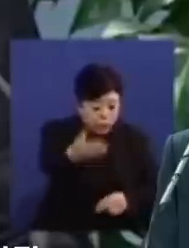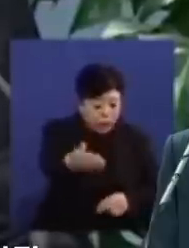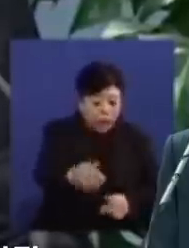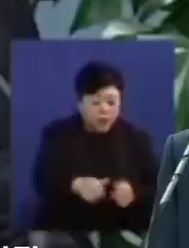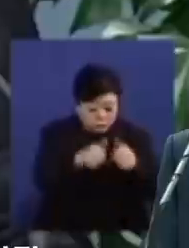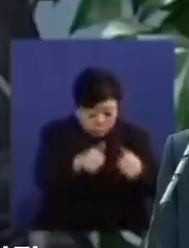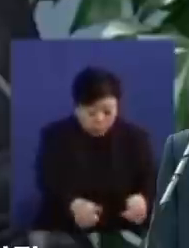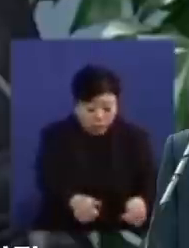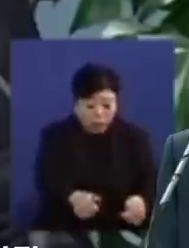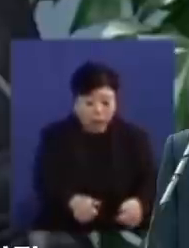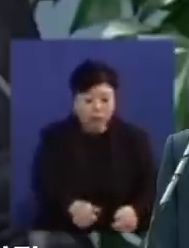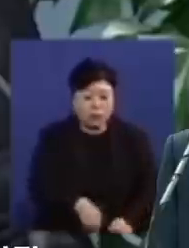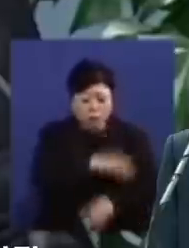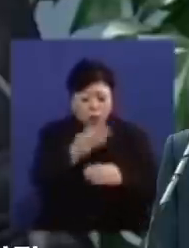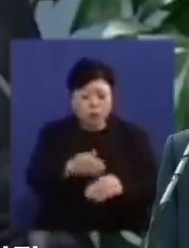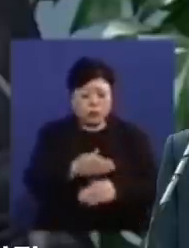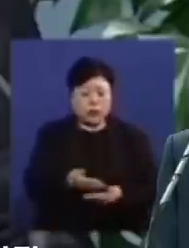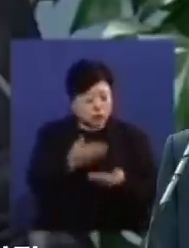주겠다는데